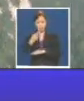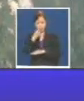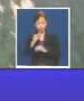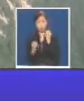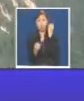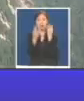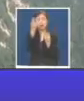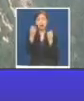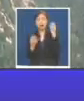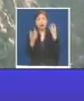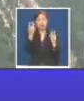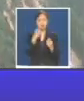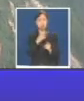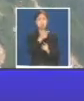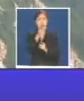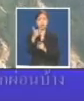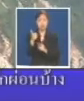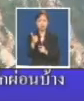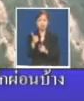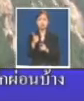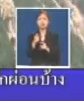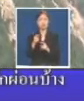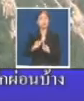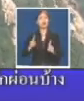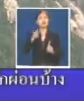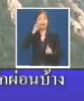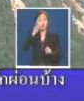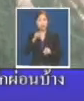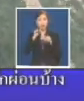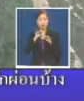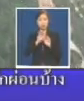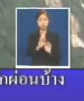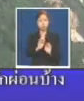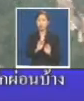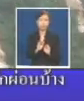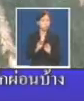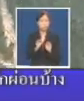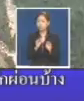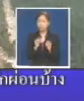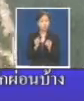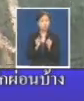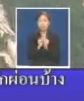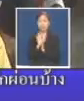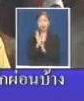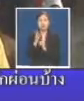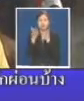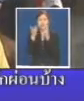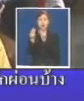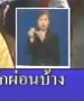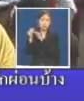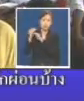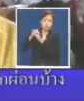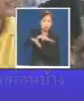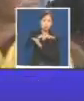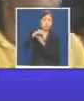าอุดมสมบูรณ์ก็ยังรับน้ำไม่ไหวนะครับมีการถล่มลงมาของดินแล้วก็มีปัญห